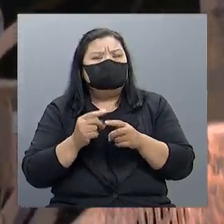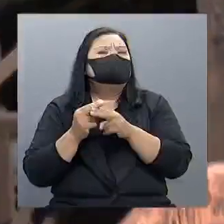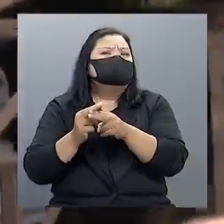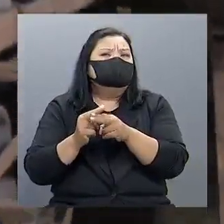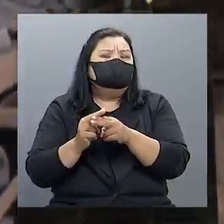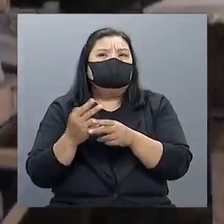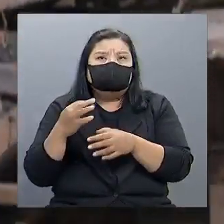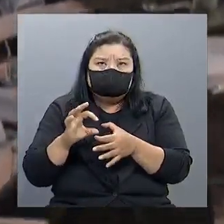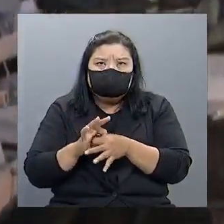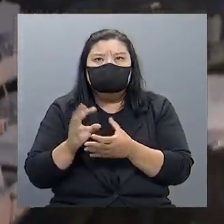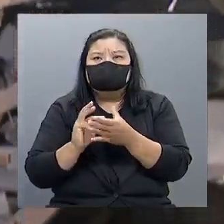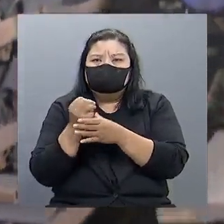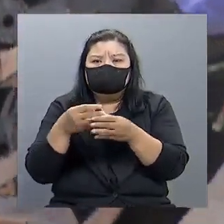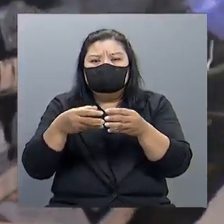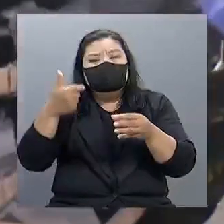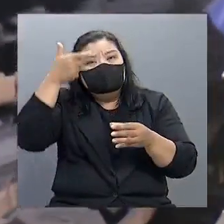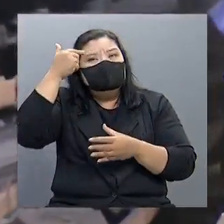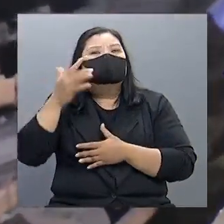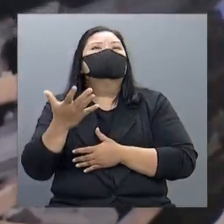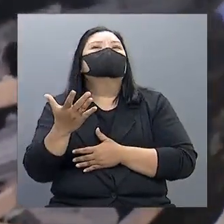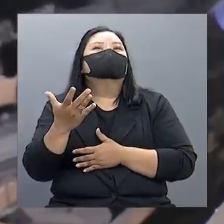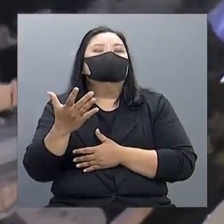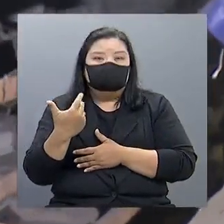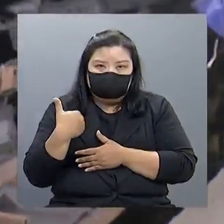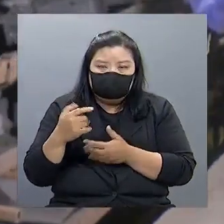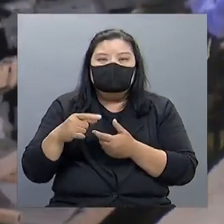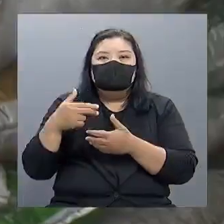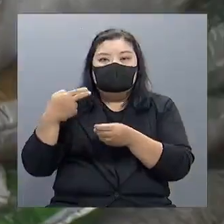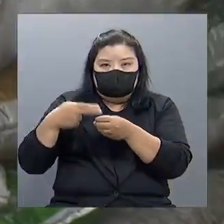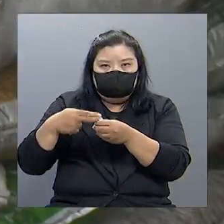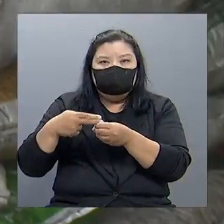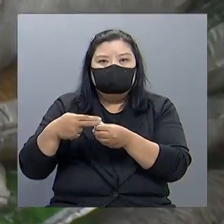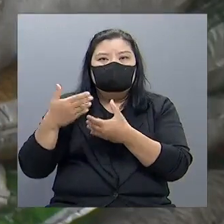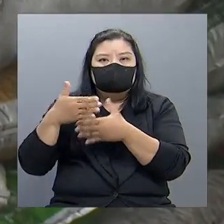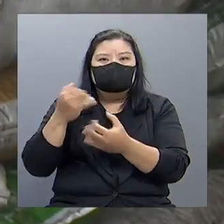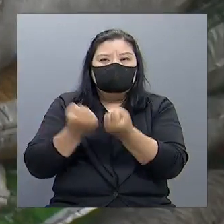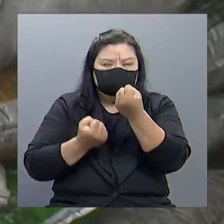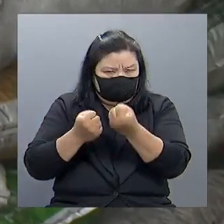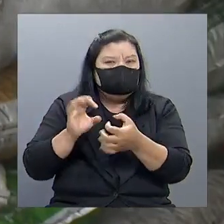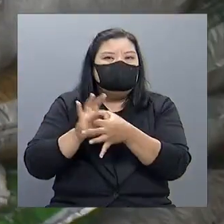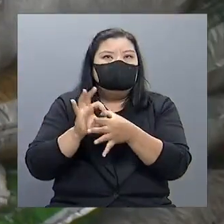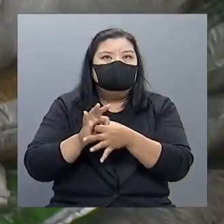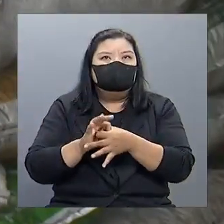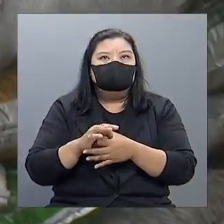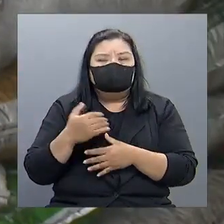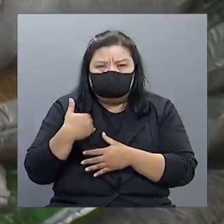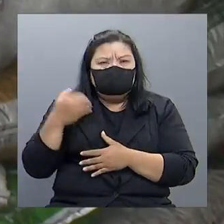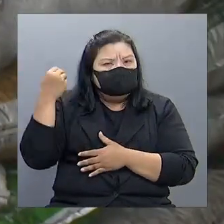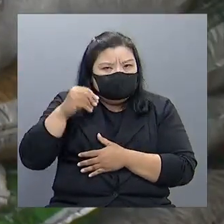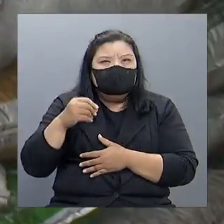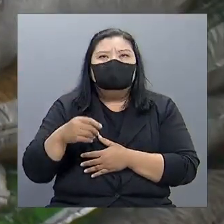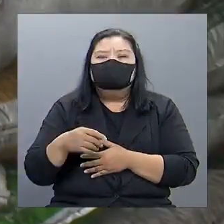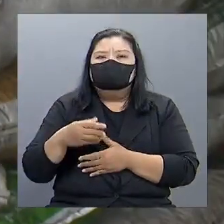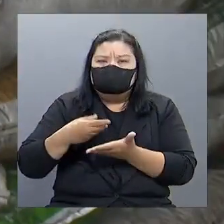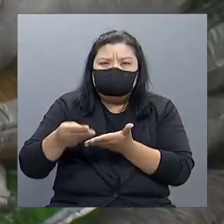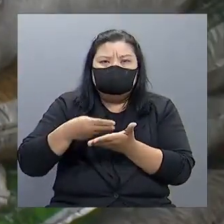นของถ่านแล้วก็ค่าขนส่งที่เป็นปัจจัยหลักเลยที่ว่ามาทุกครั้งขึ้นทุกครั้งมาทุกครั้งขึ้นทุกครั้งอะไรอย่